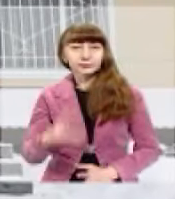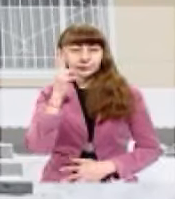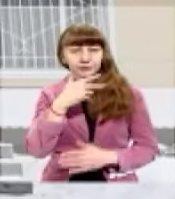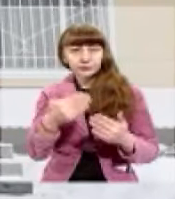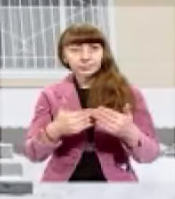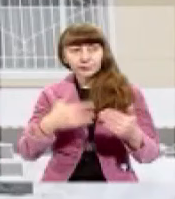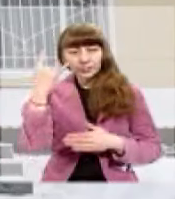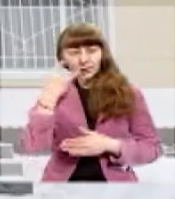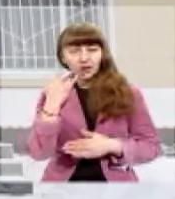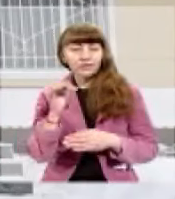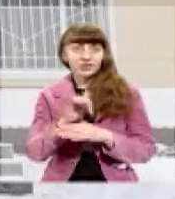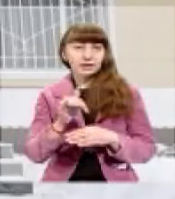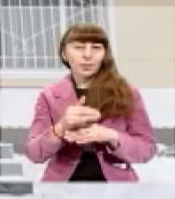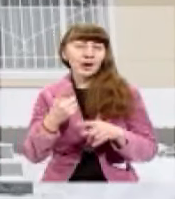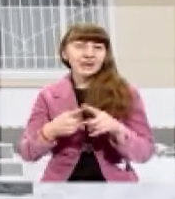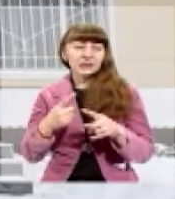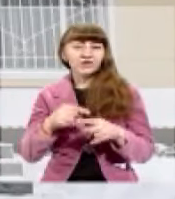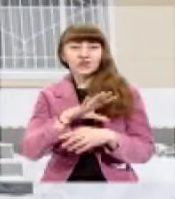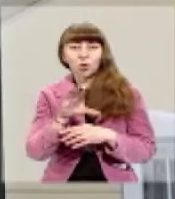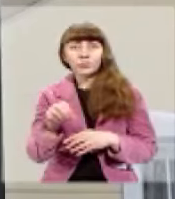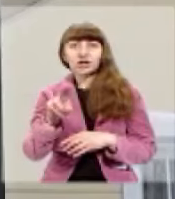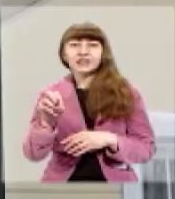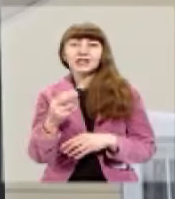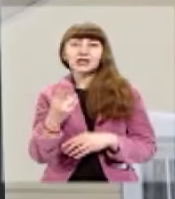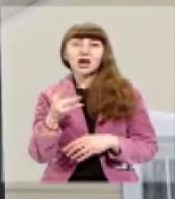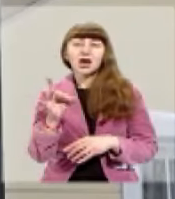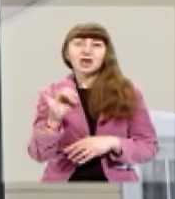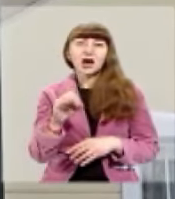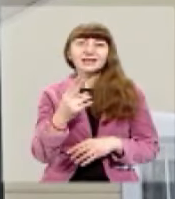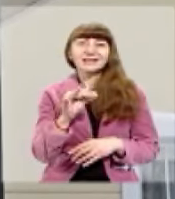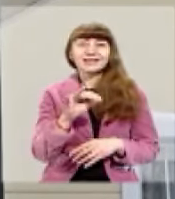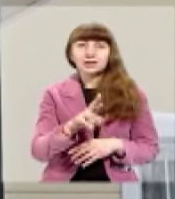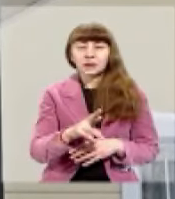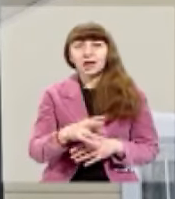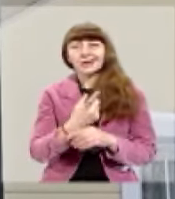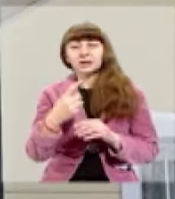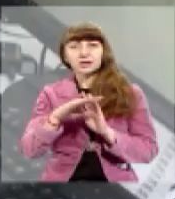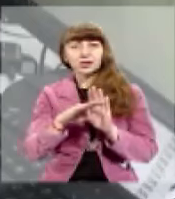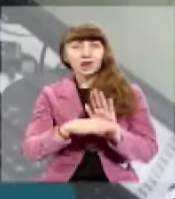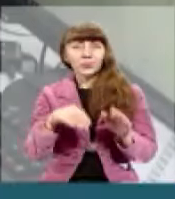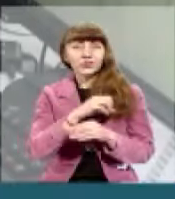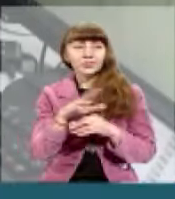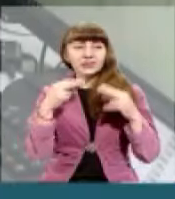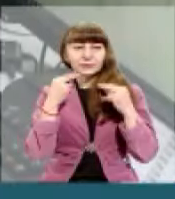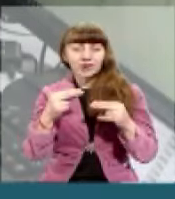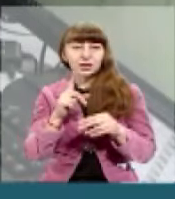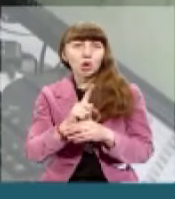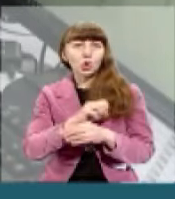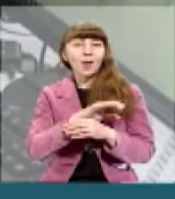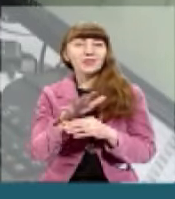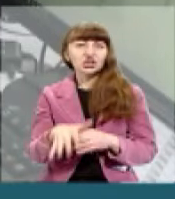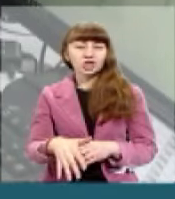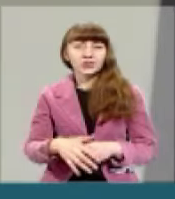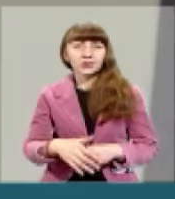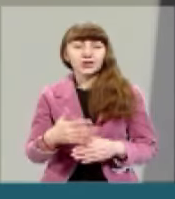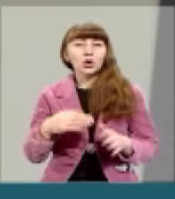3 года назад в Казахстане введено поэтапное всеобщее декларирование. Его основной задачей является обеспечение справедливого